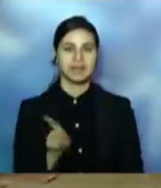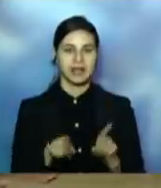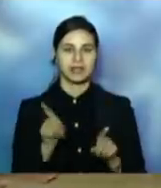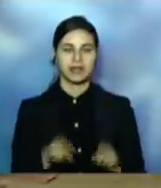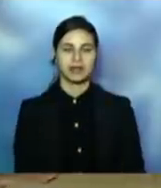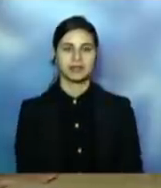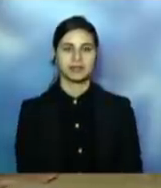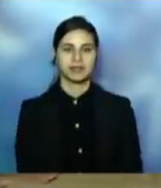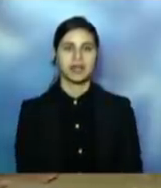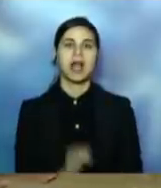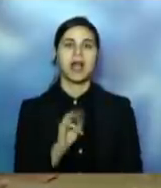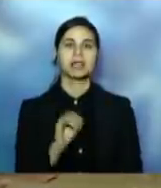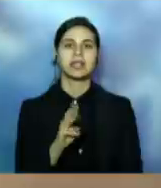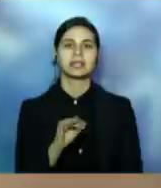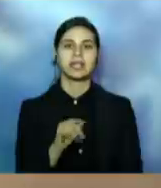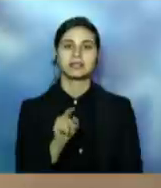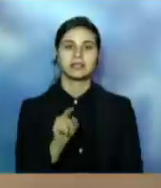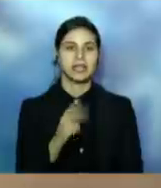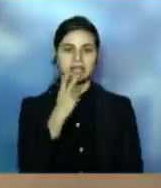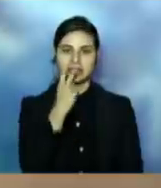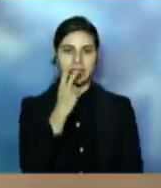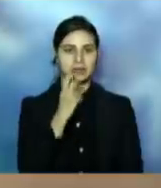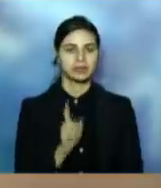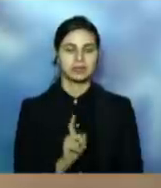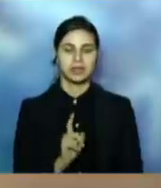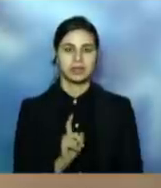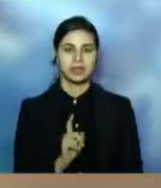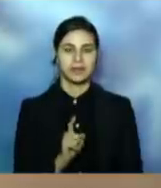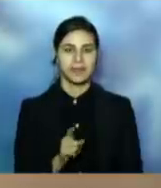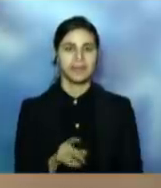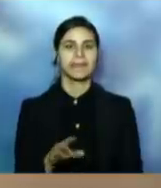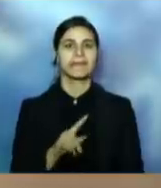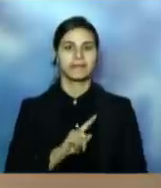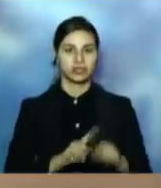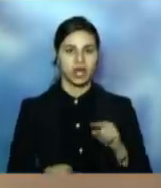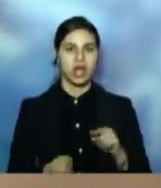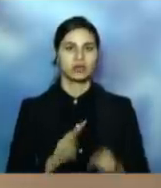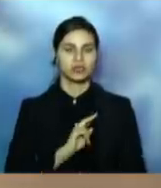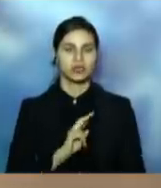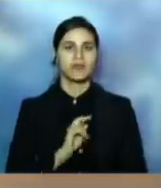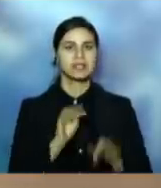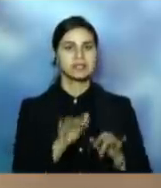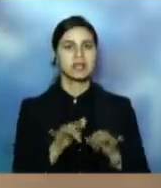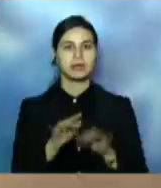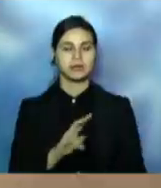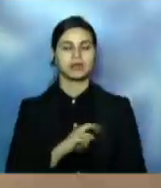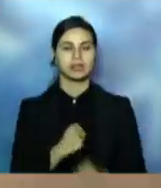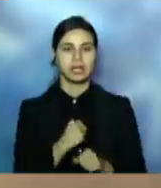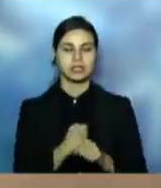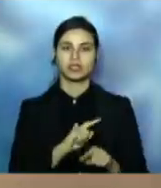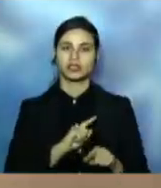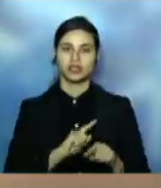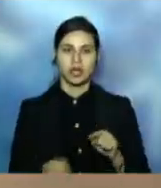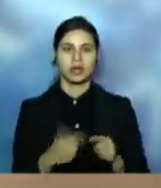ხანდახან. ანასტასია, არ არის ზარმაცი, უფრო ჩქარია, თქვა საქმეს გააკეთებს, უფრო